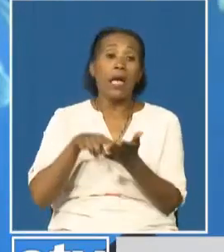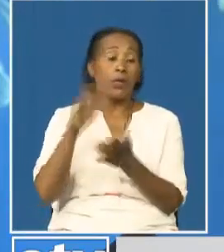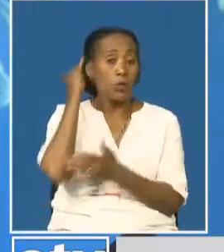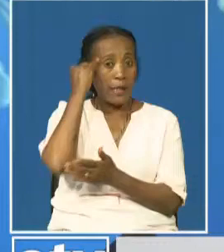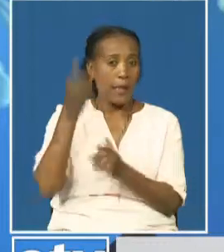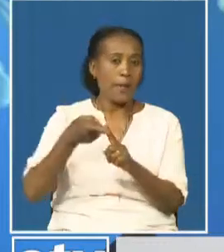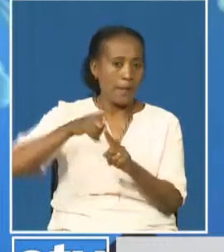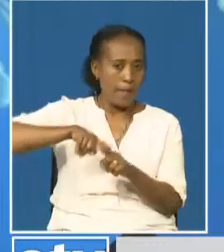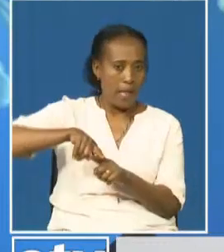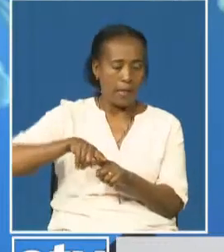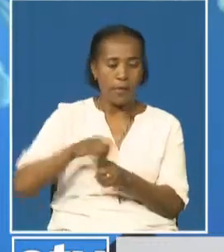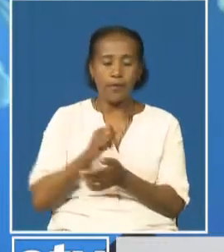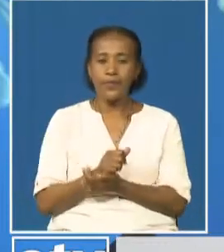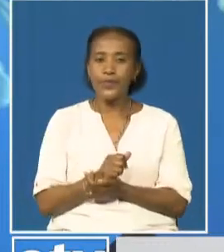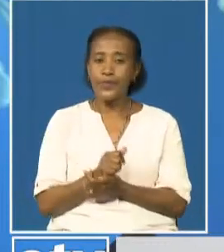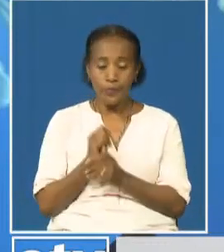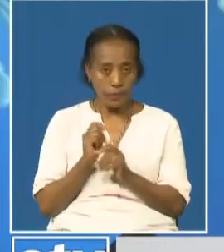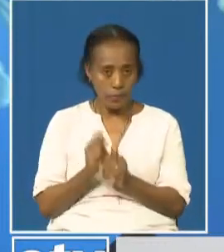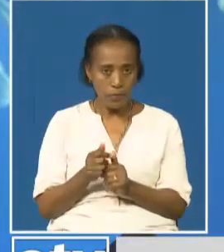ነው ሐሳብ እንመለስና